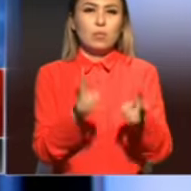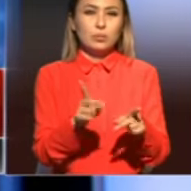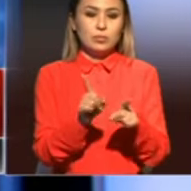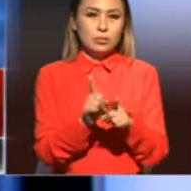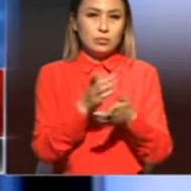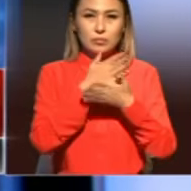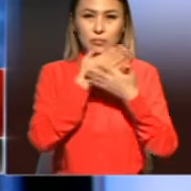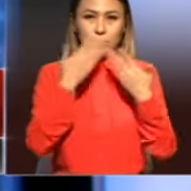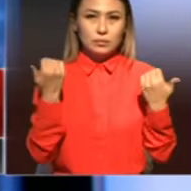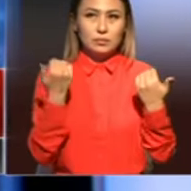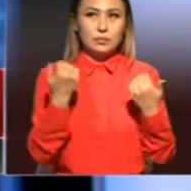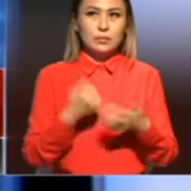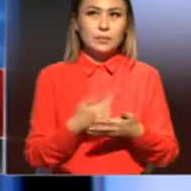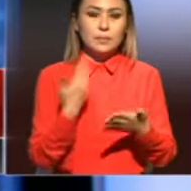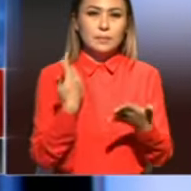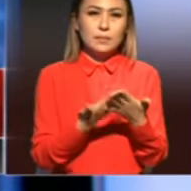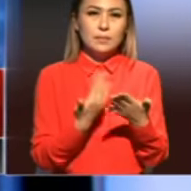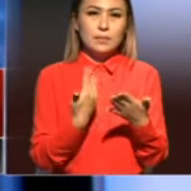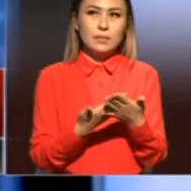емес. Мәселен,